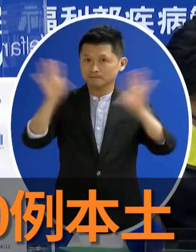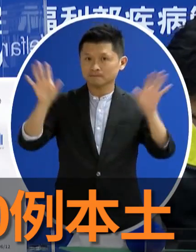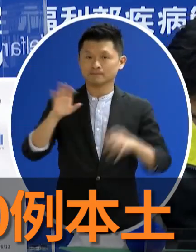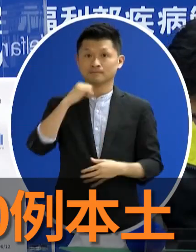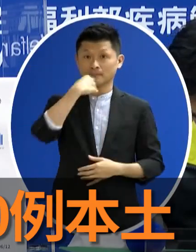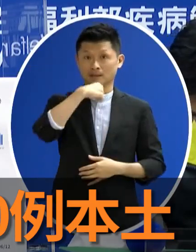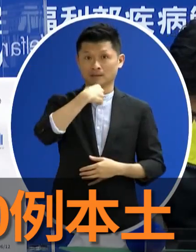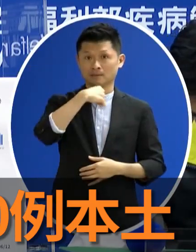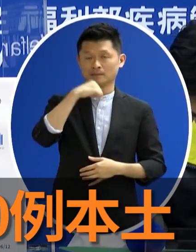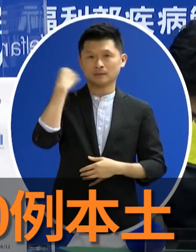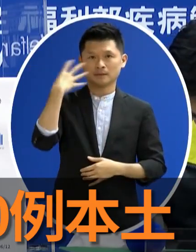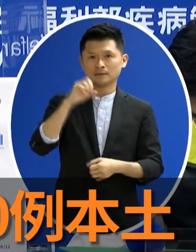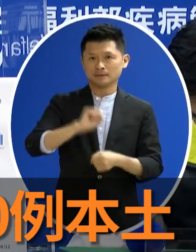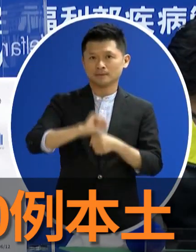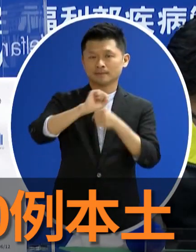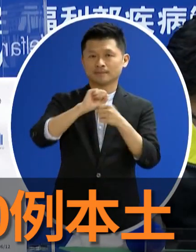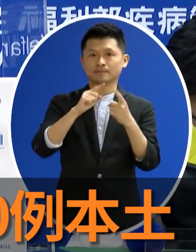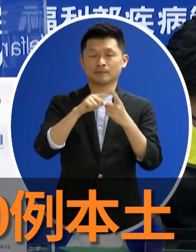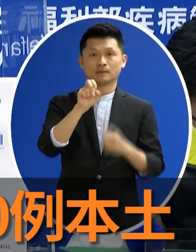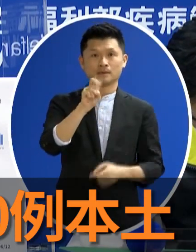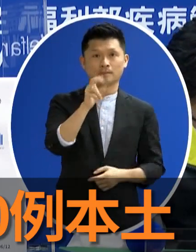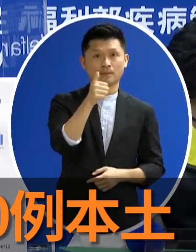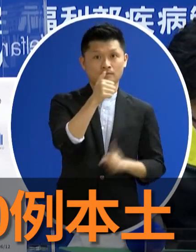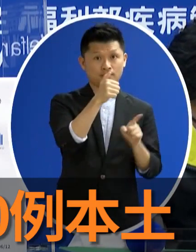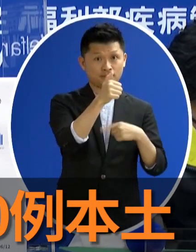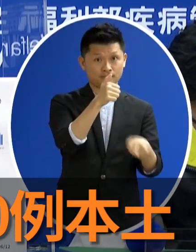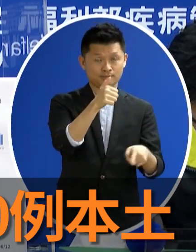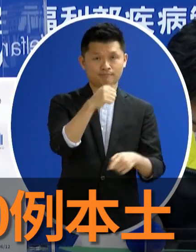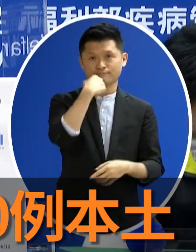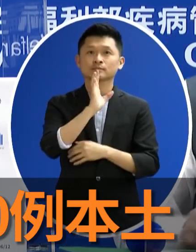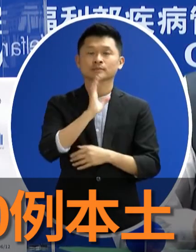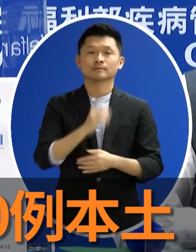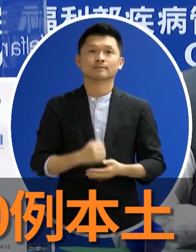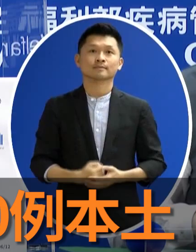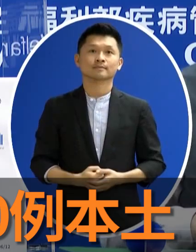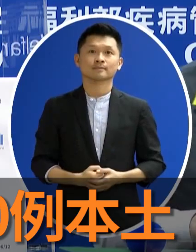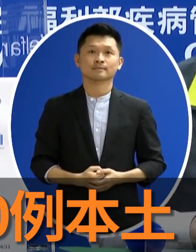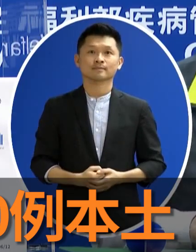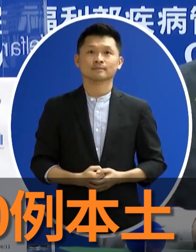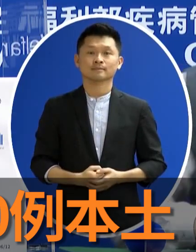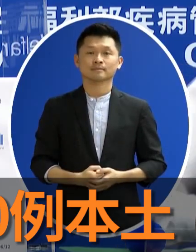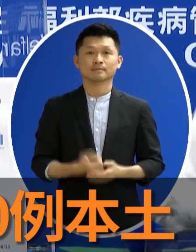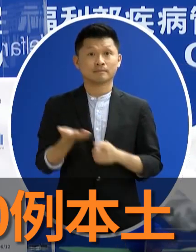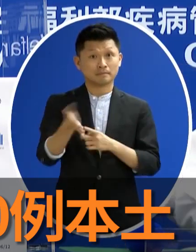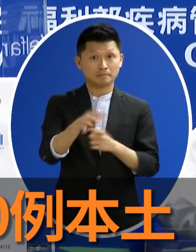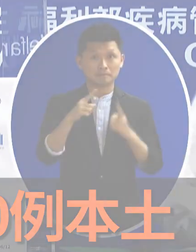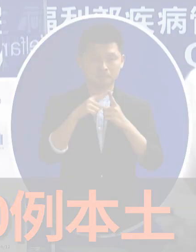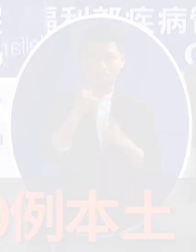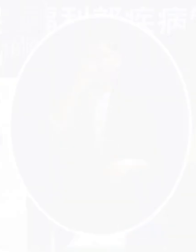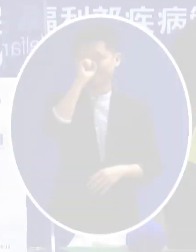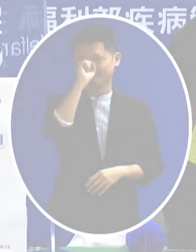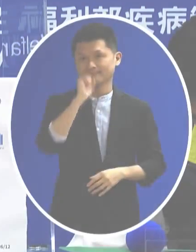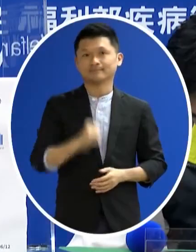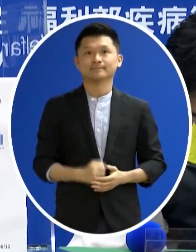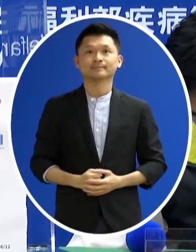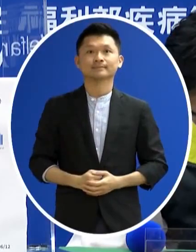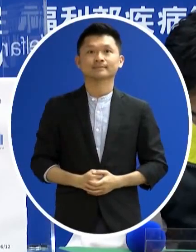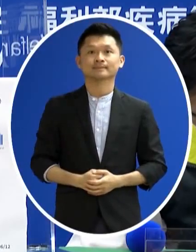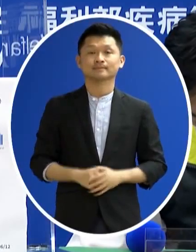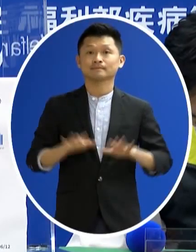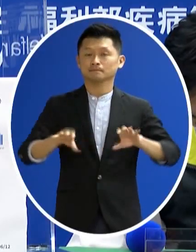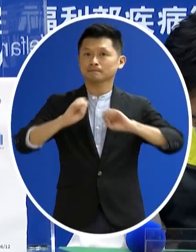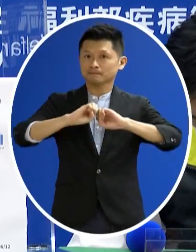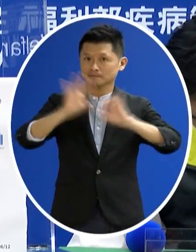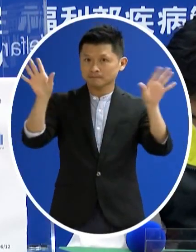我们国内新增的250例本土确定的病例，那总死亡有26名。那我们今天要公